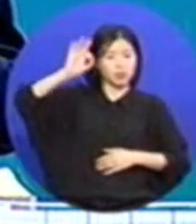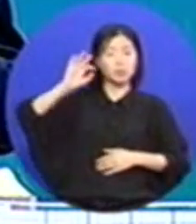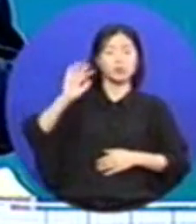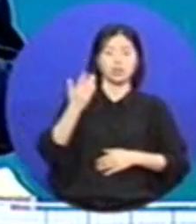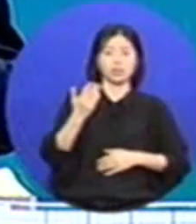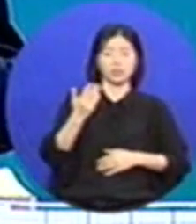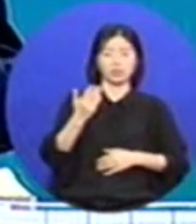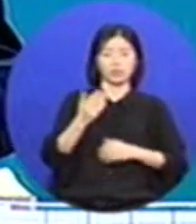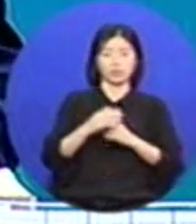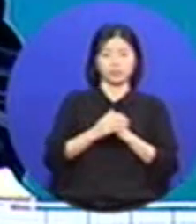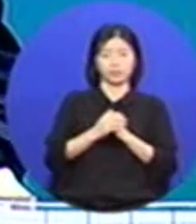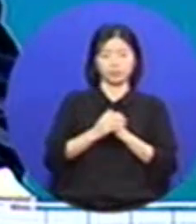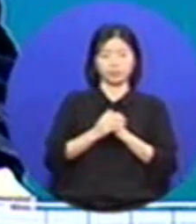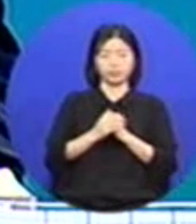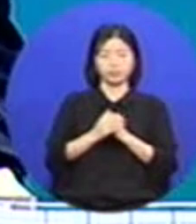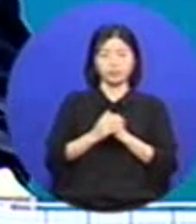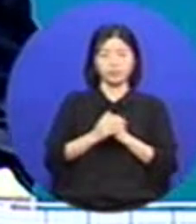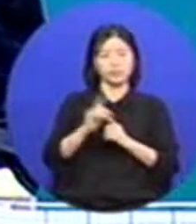들고